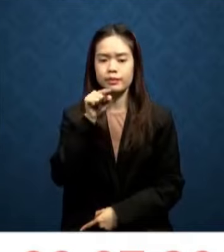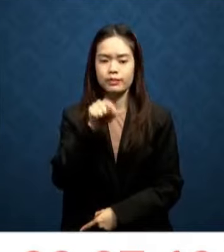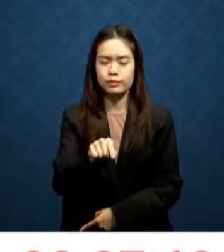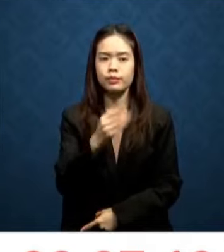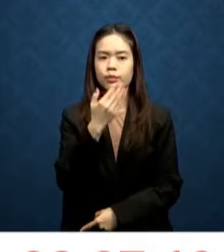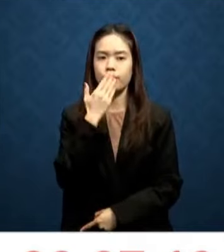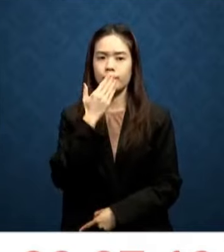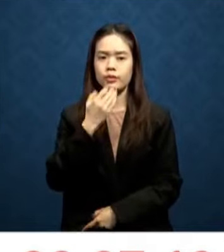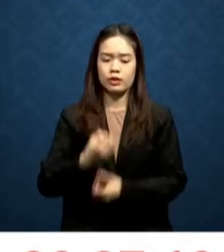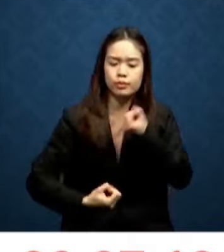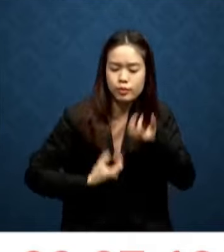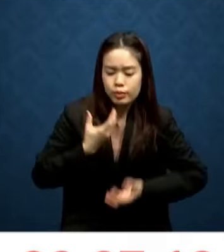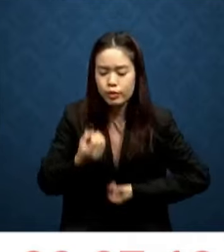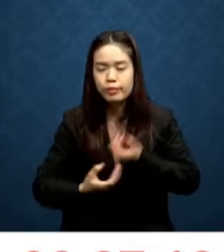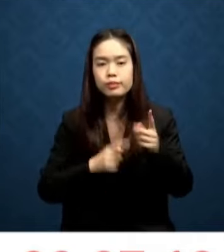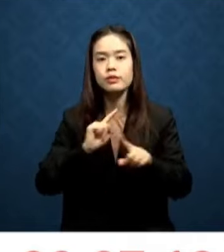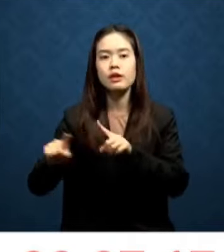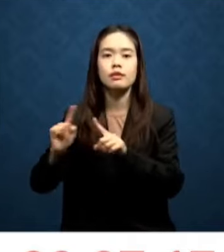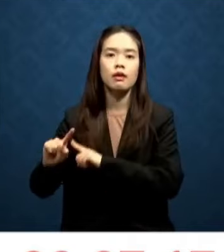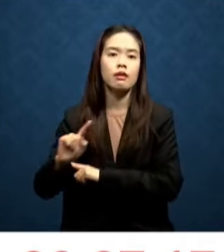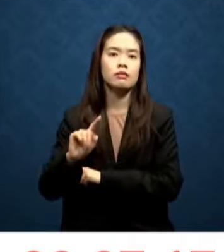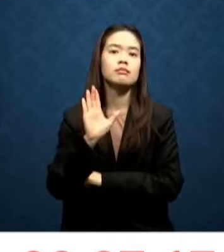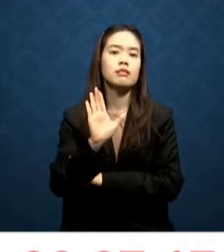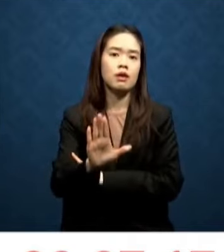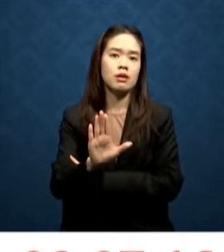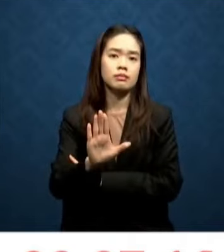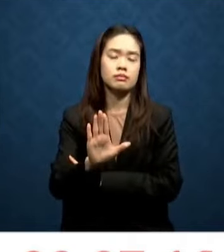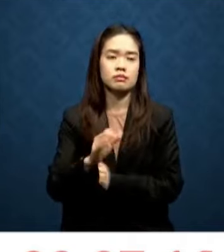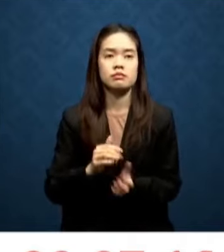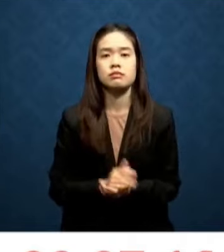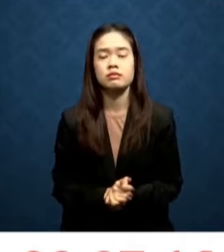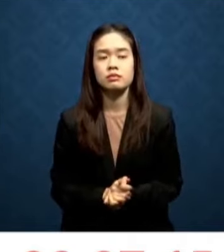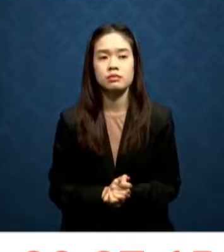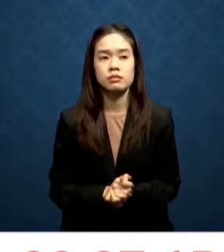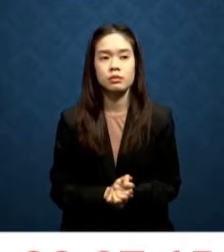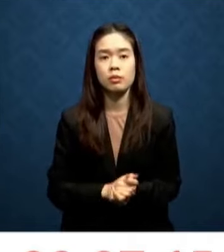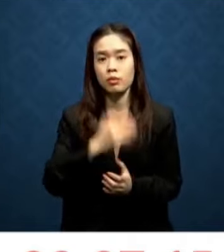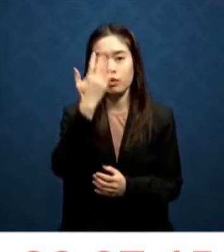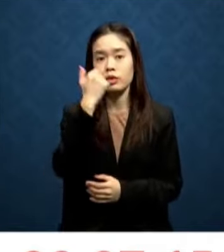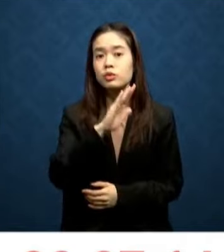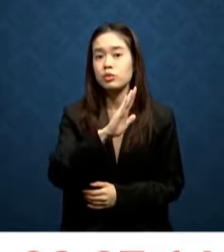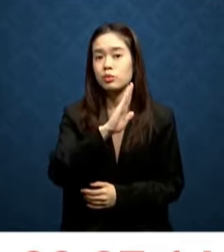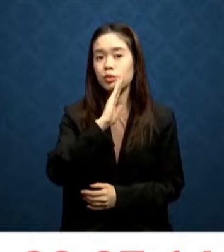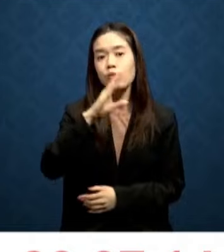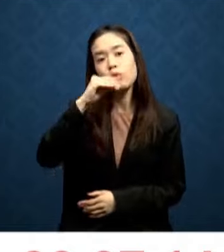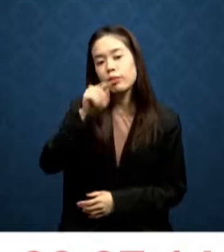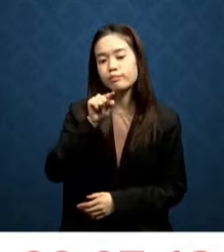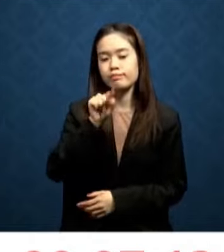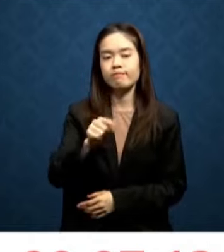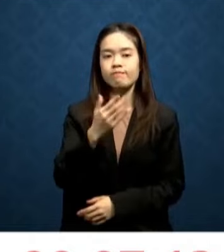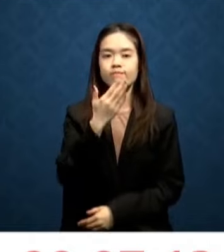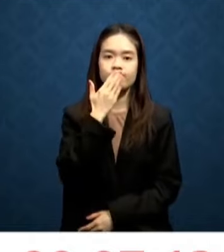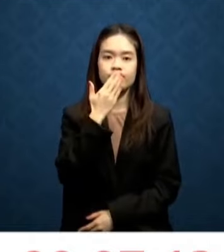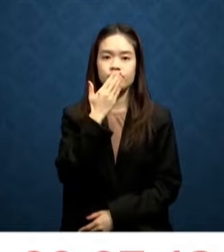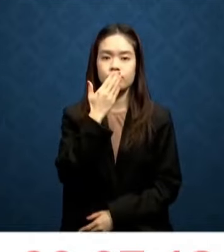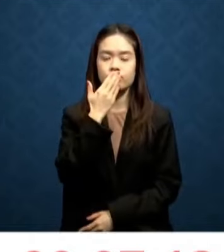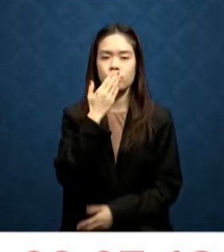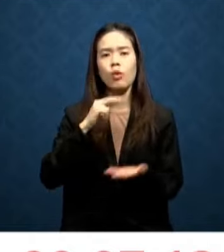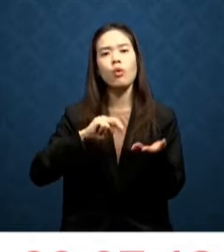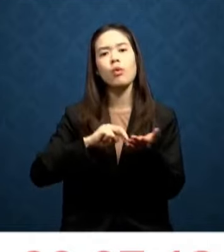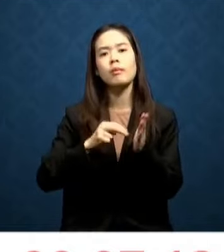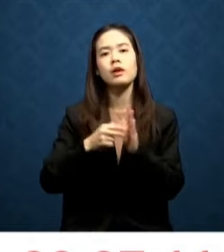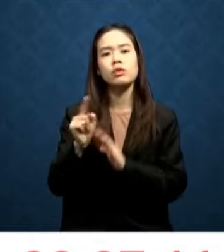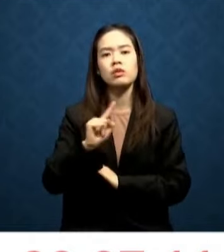สิทธิการนำเสนอญัตติของสมาชิกการปิดไมค์มันเป็นการปิดกั้น